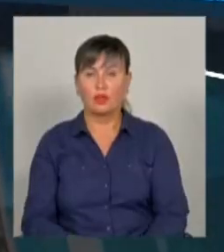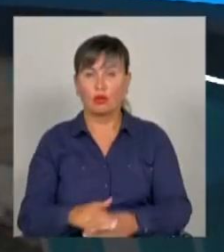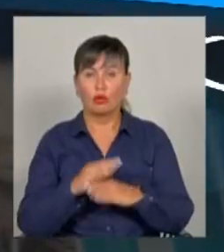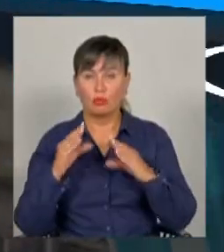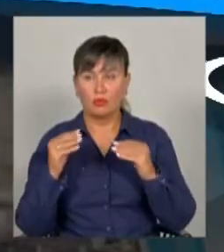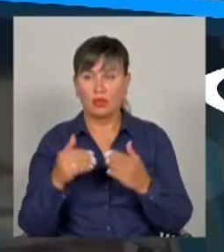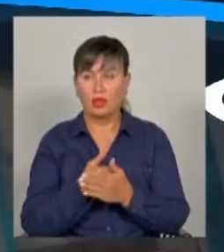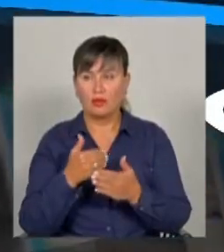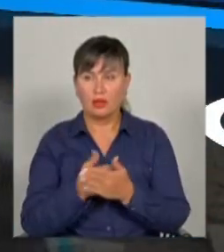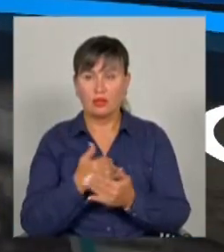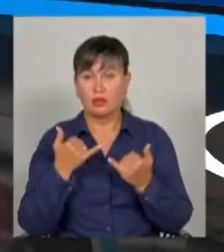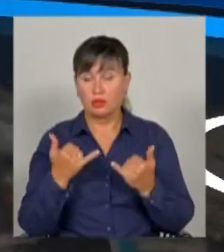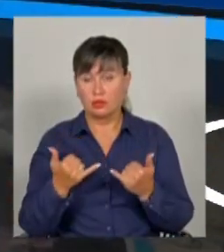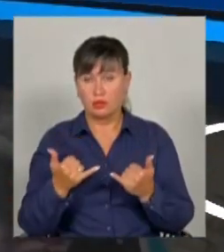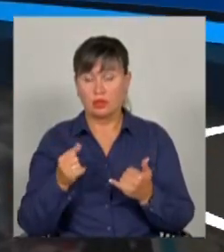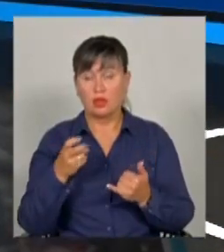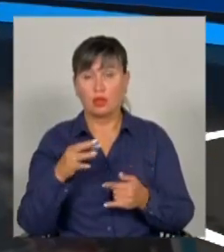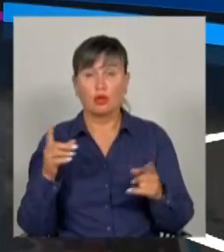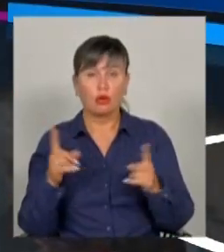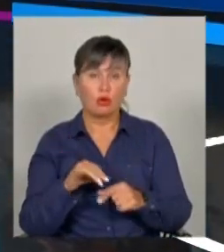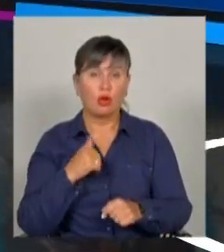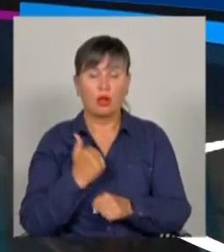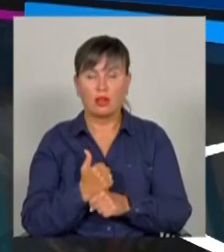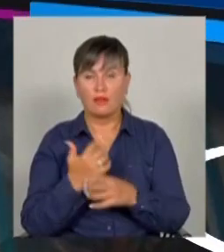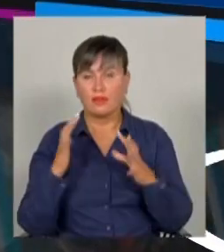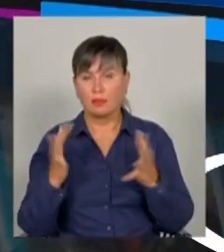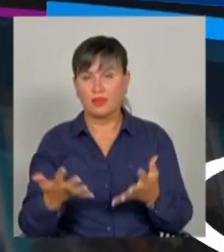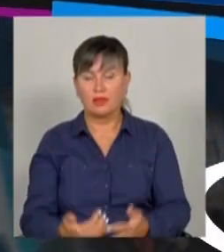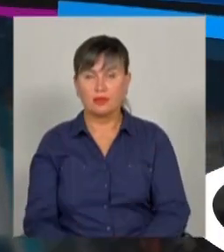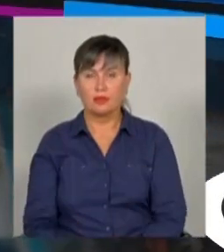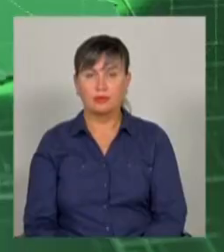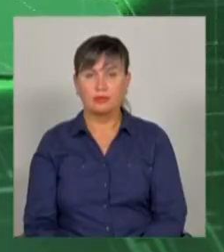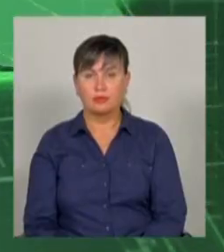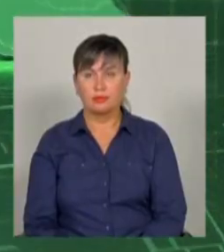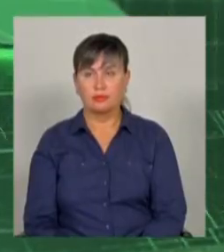Добрый вечер. С новостями к этому часу Алия Абитова. Коротко о главных событиях дня.